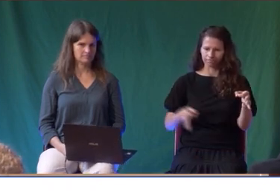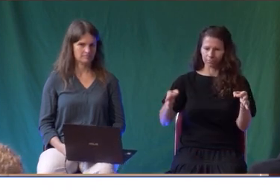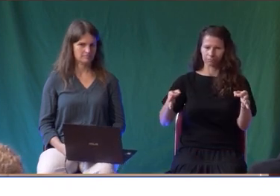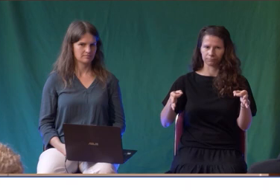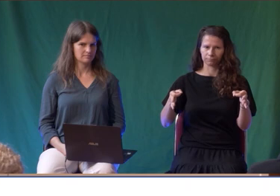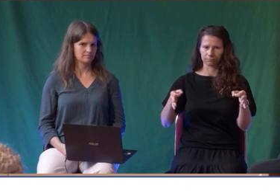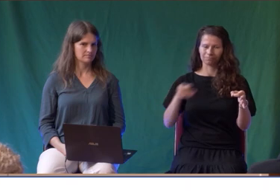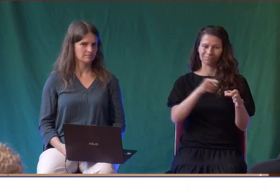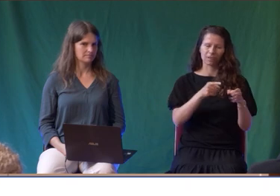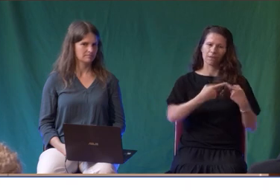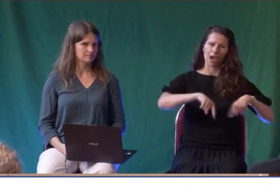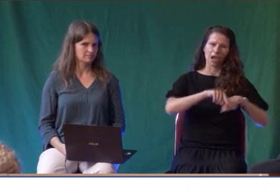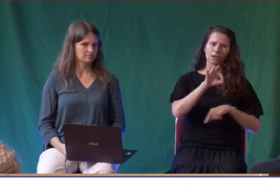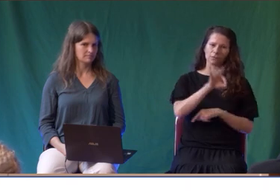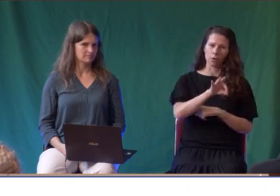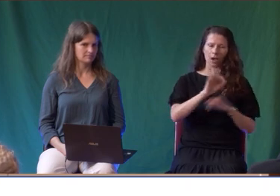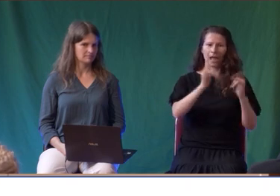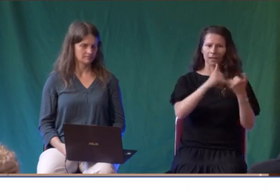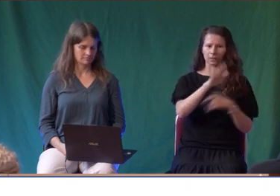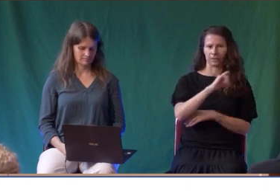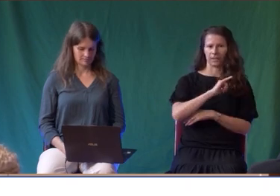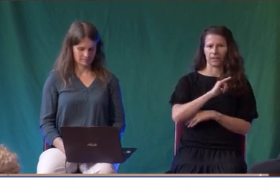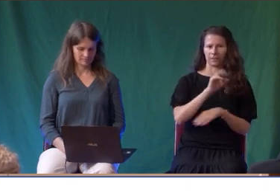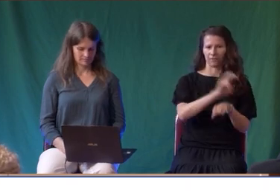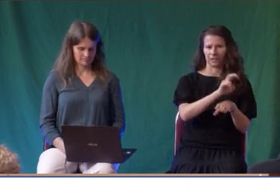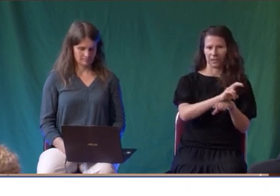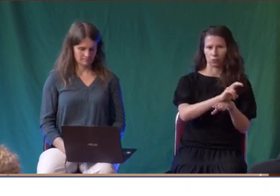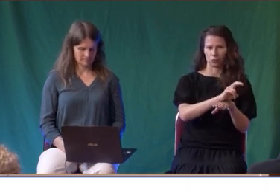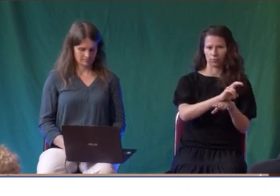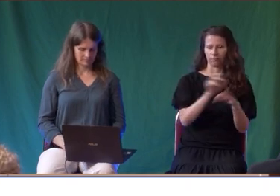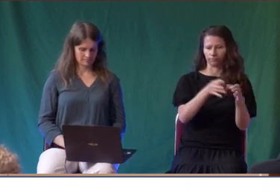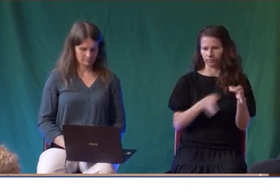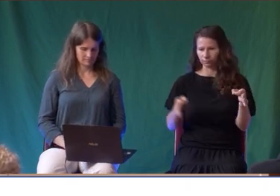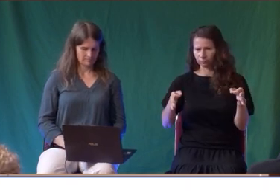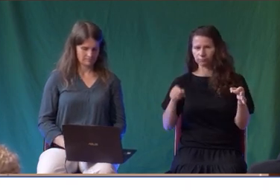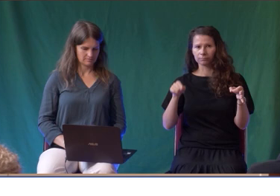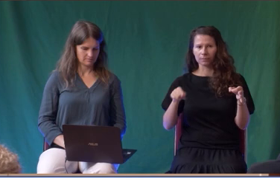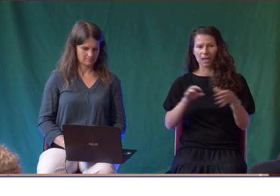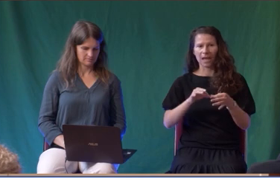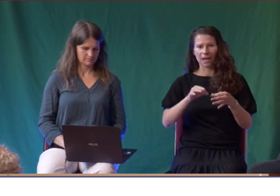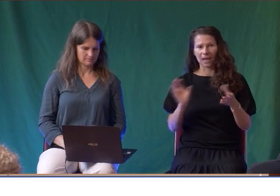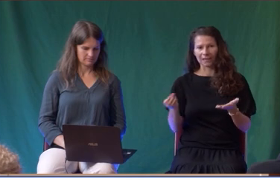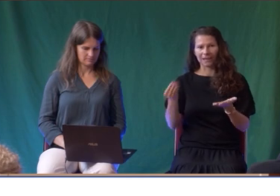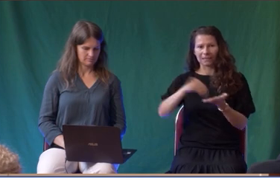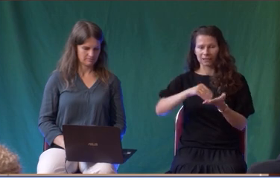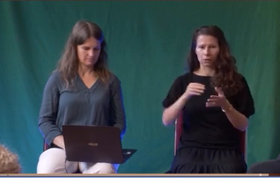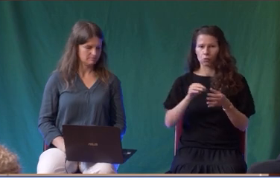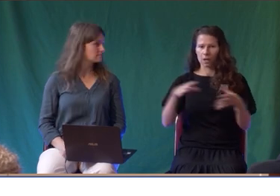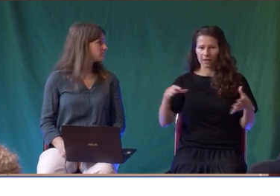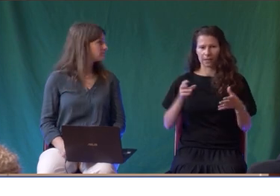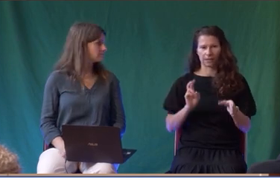die Interessenvertretung der Eltern übernehmen und die eine ergänzende unabhängige teilhabeberatung unterhalten